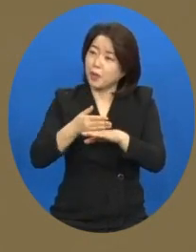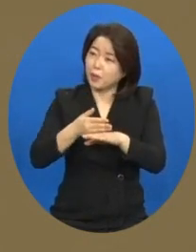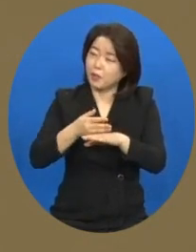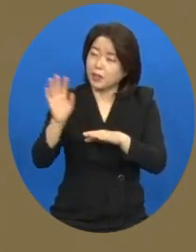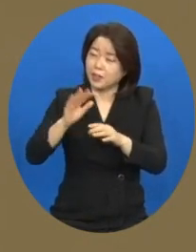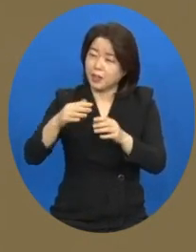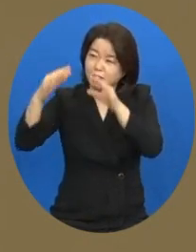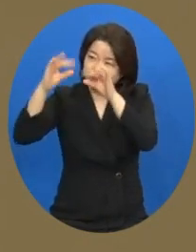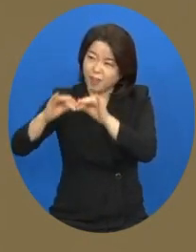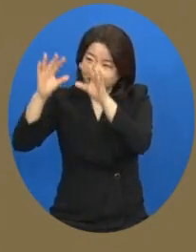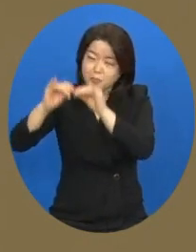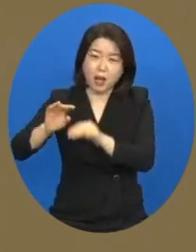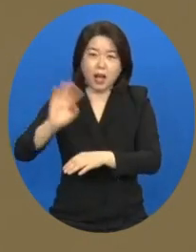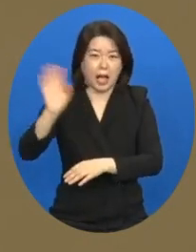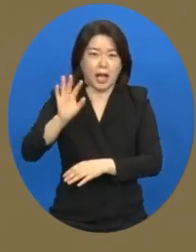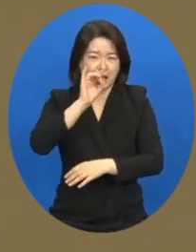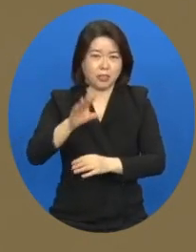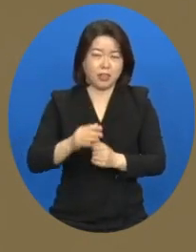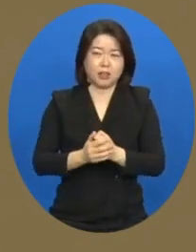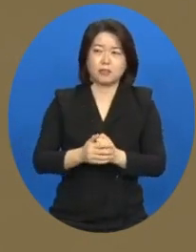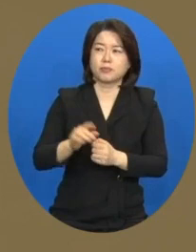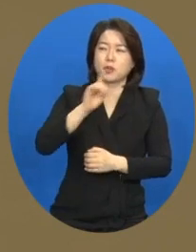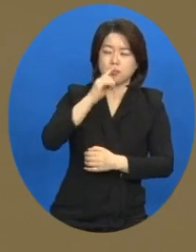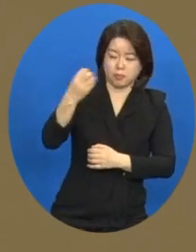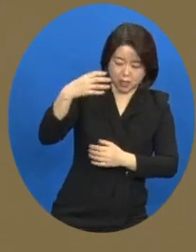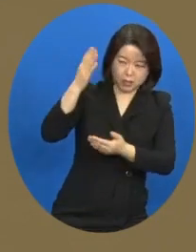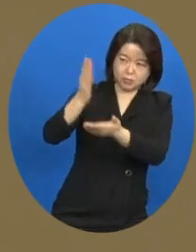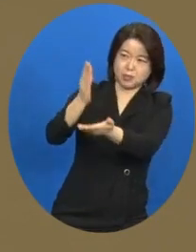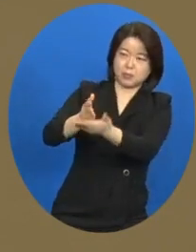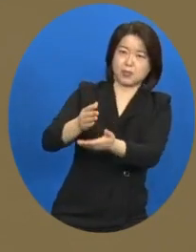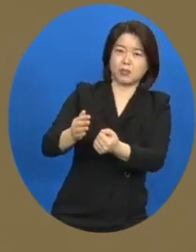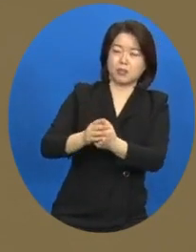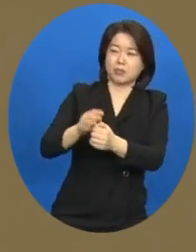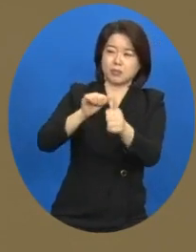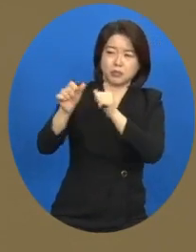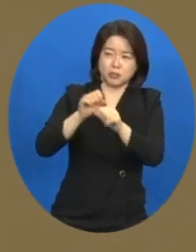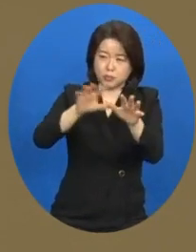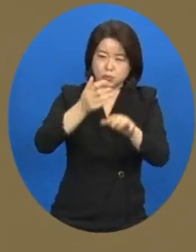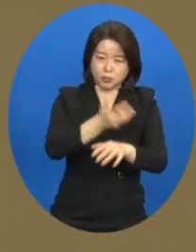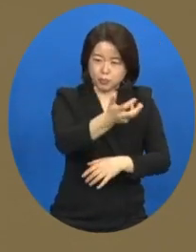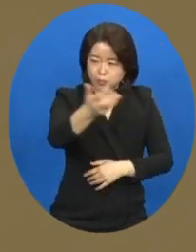거예요. 말하지 마. 그런 소문 옮기는 말은 나에게 하지 마.